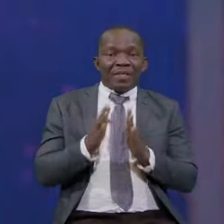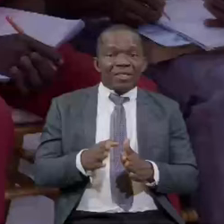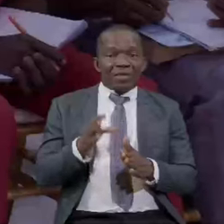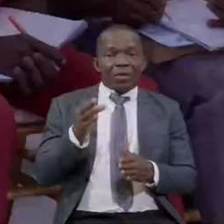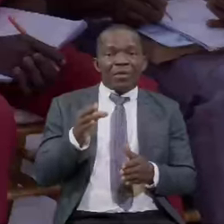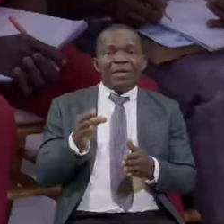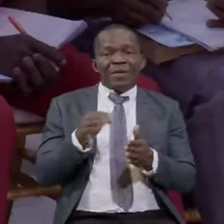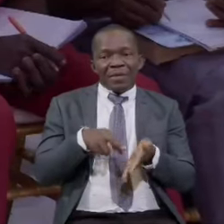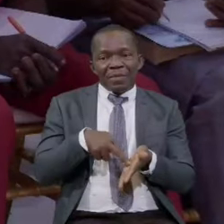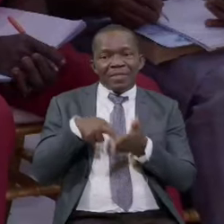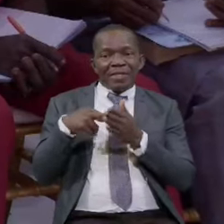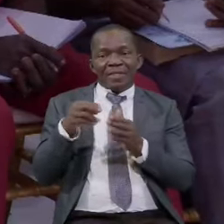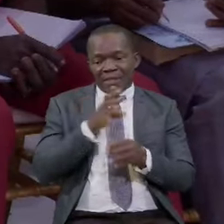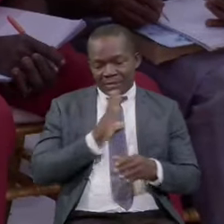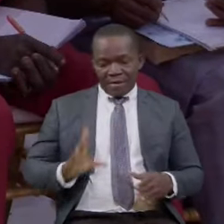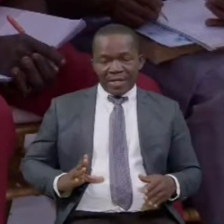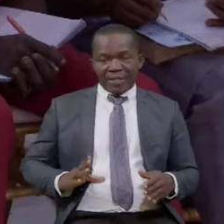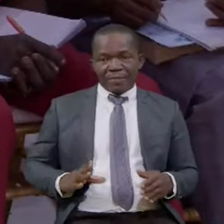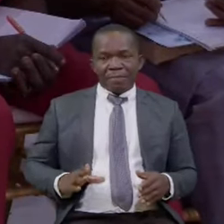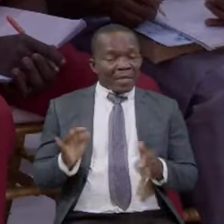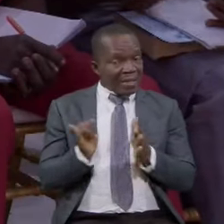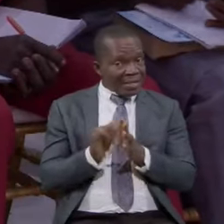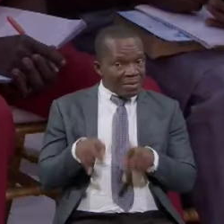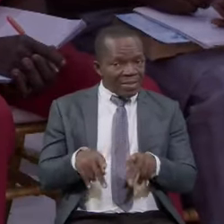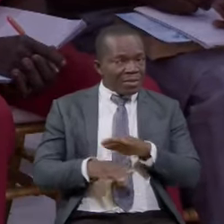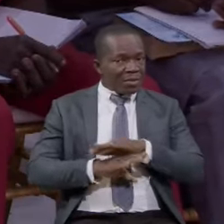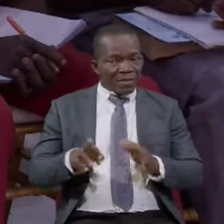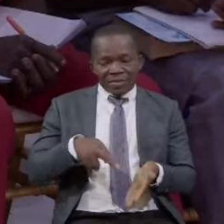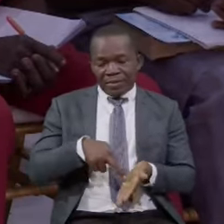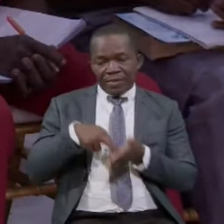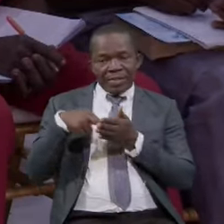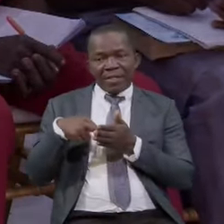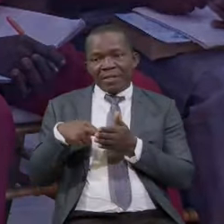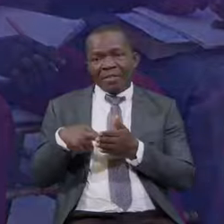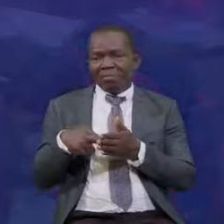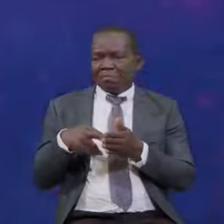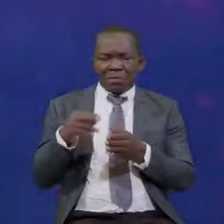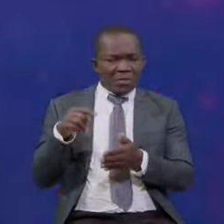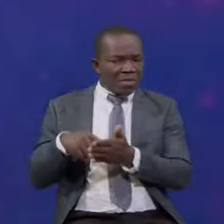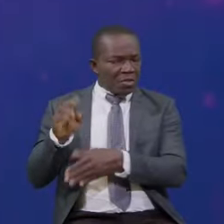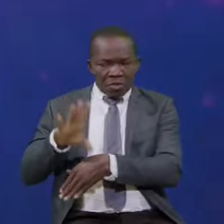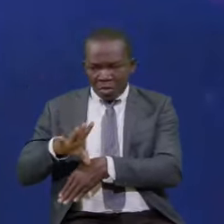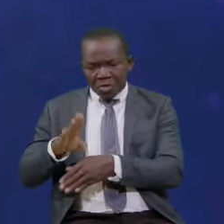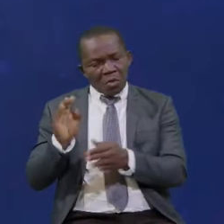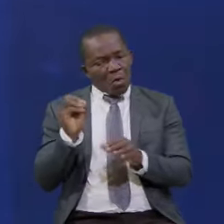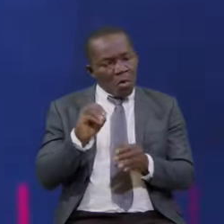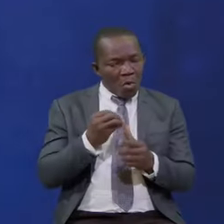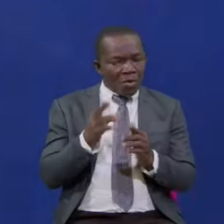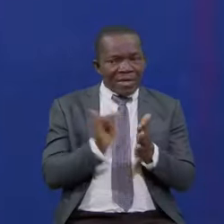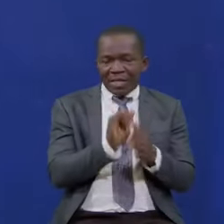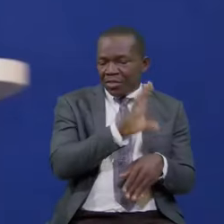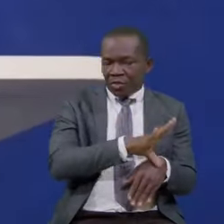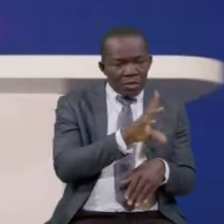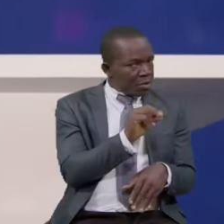Christ il représente pas tel dénomination telle autre dénomination oh je suis venu